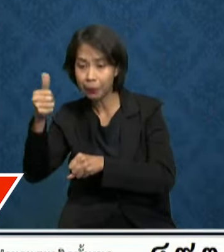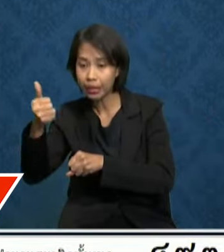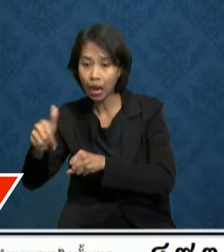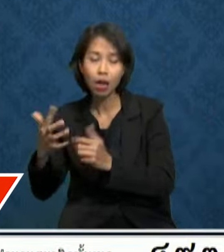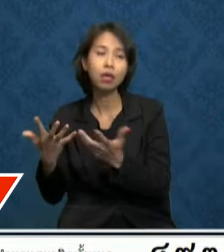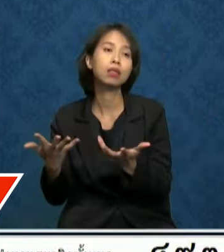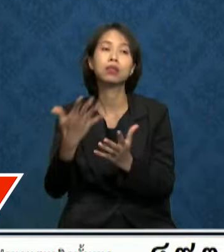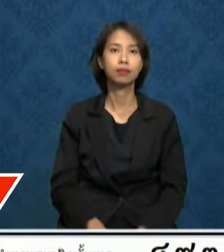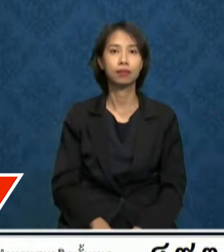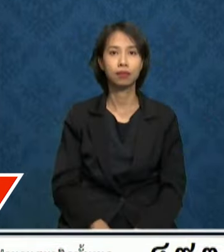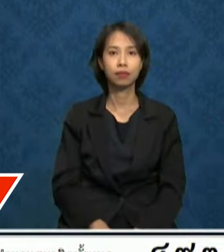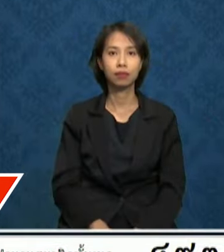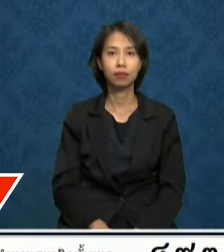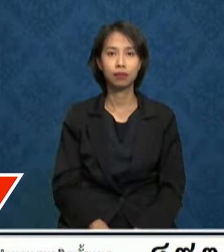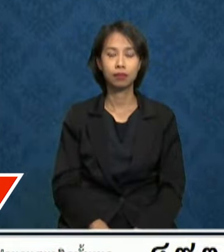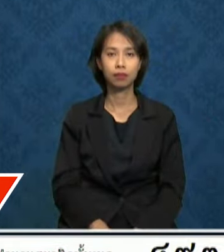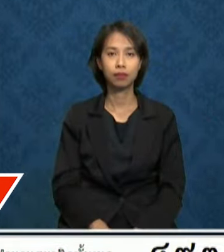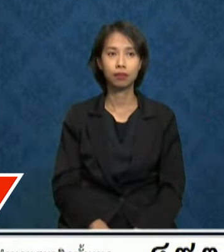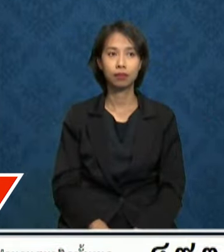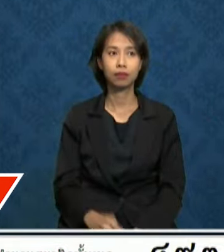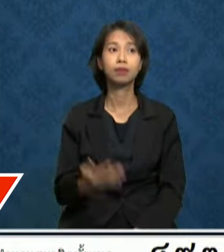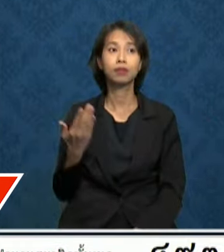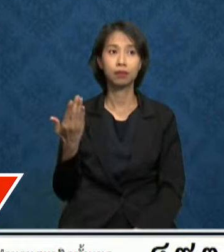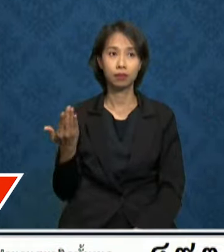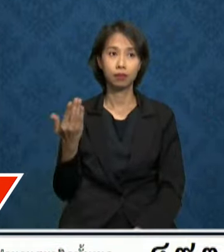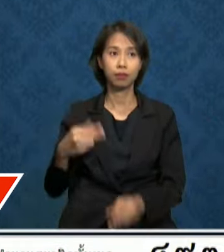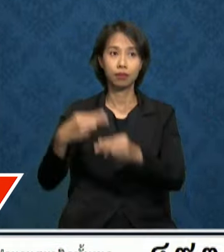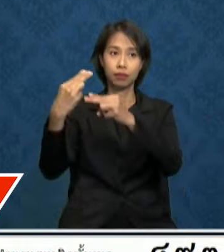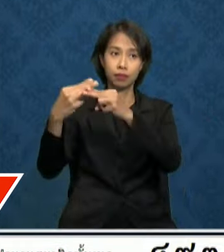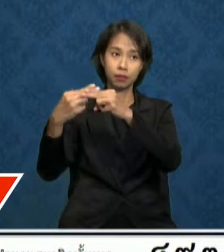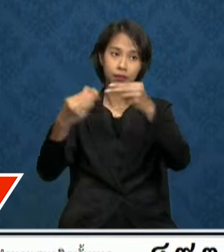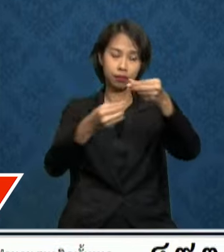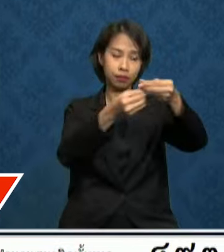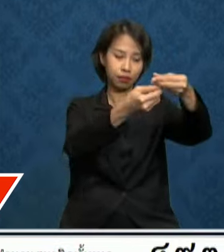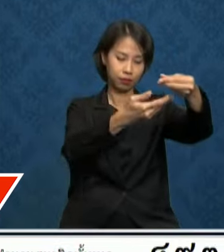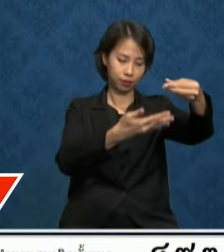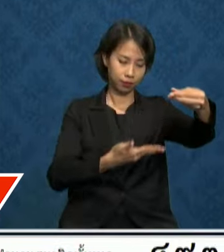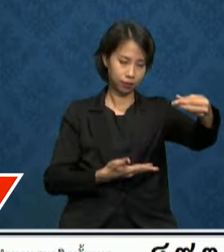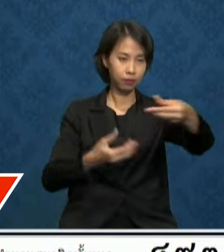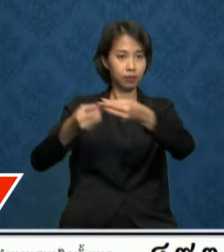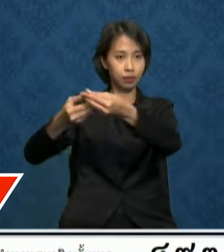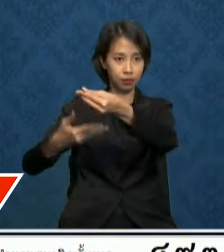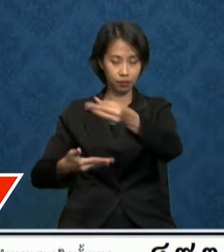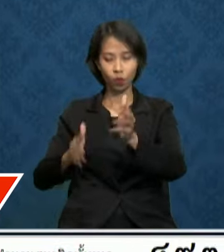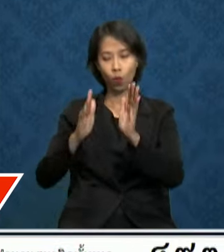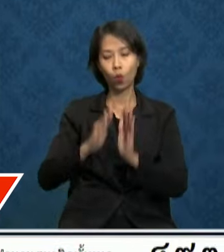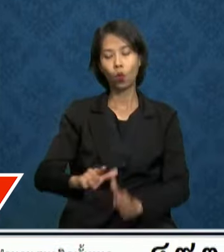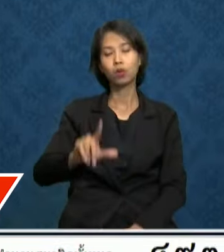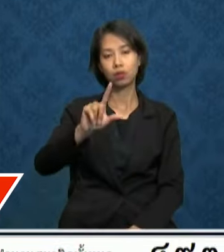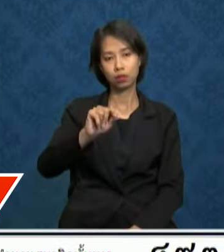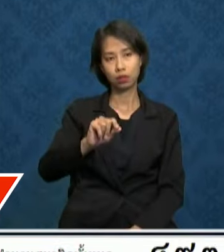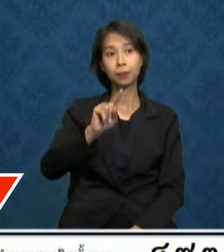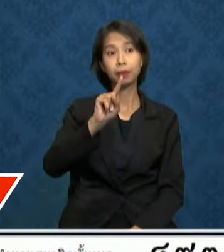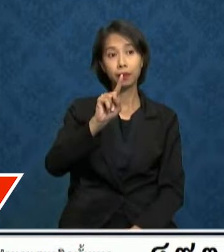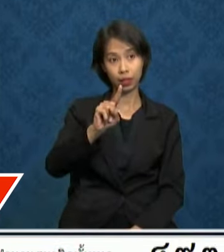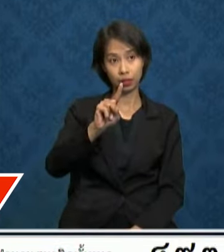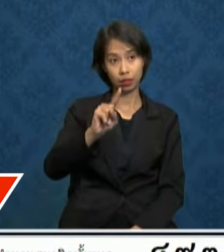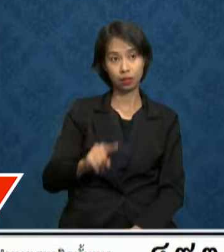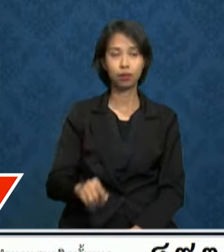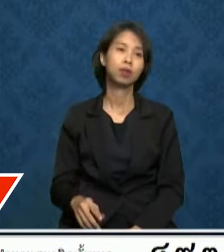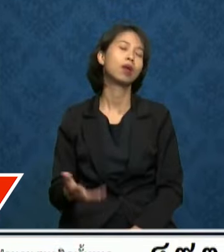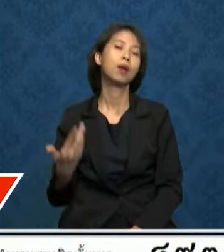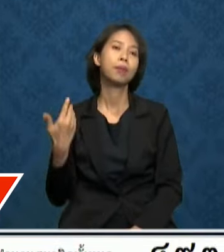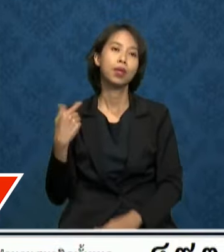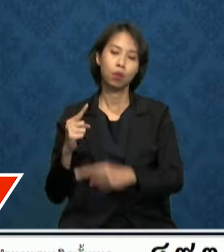ดี๋ยวมาดูสไลด์ถัดไปครับอันนี้คือรายชื่อสมาชิกระดับเบสิกที่นอนมาตั้งแต่บ้านเลยนะครับมีทั้งหมด21คนบวกกับสามารถแต่งตั้งผู้ทรงคุณวุฒิ